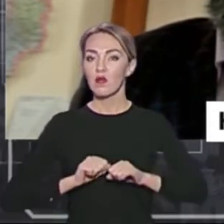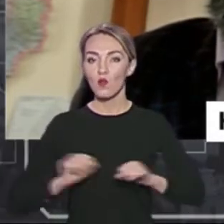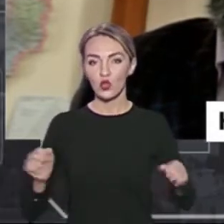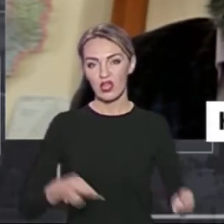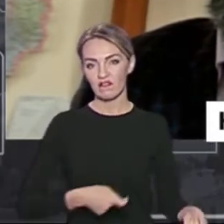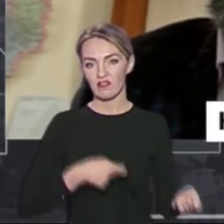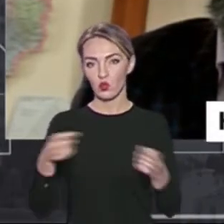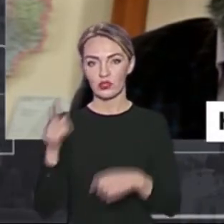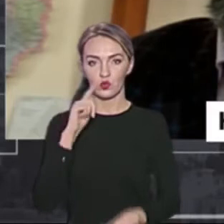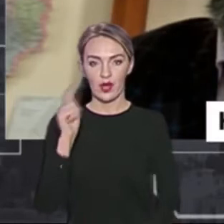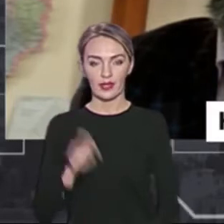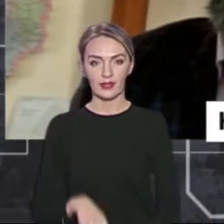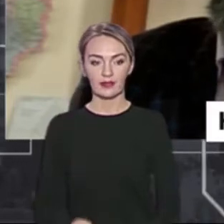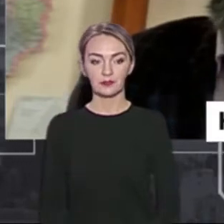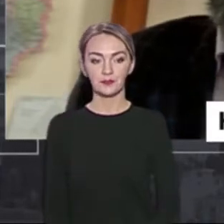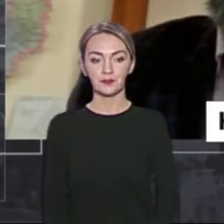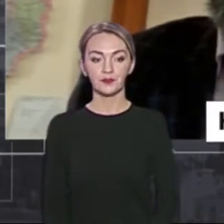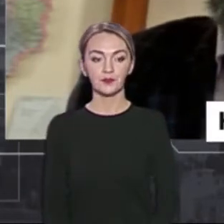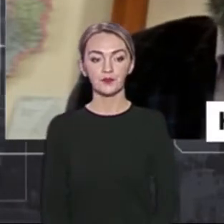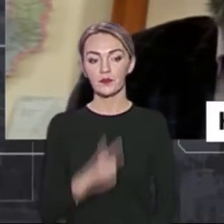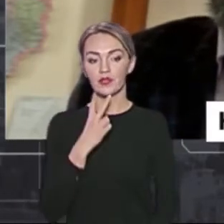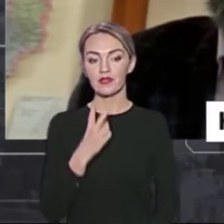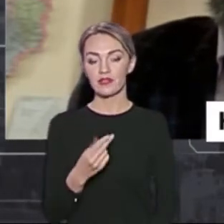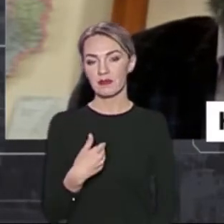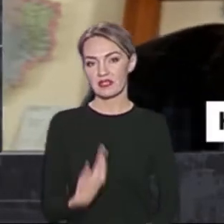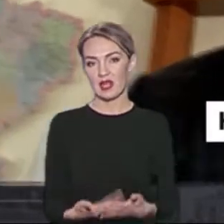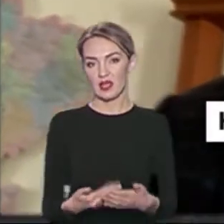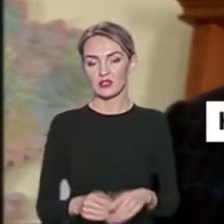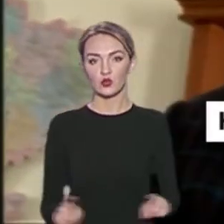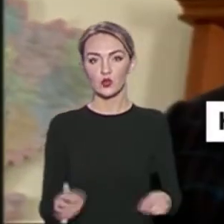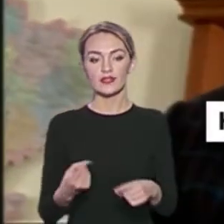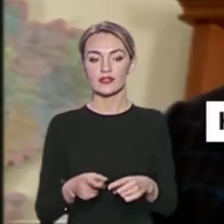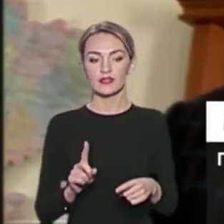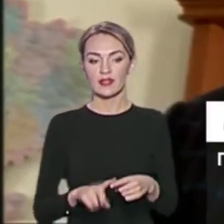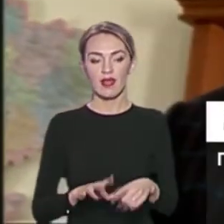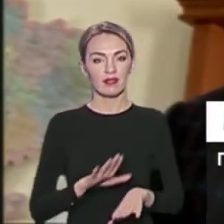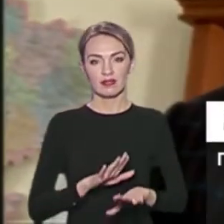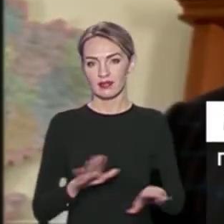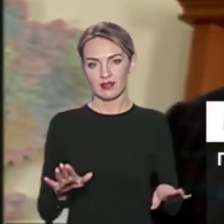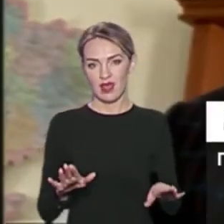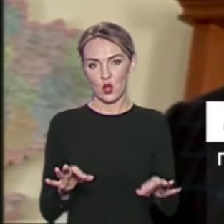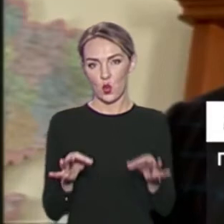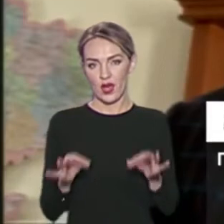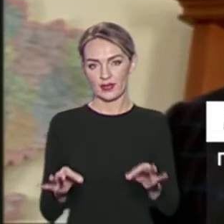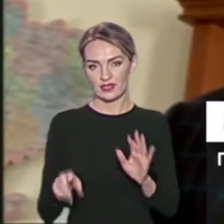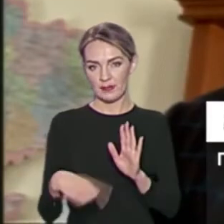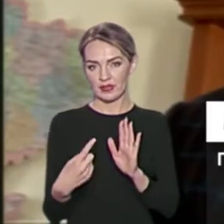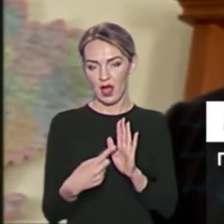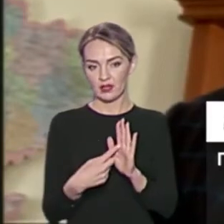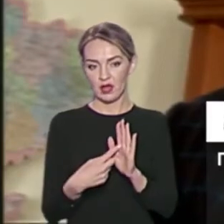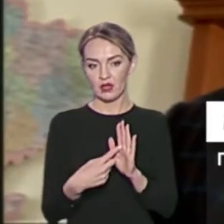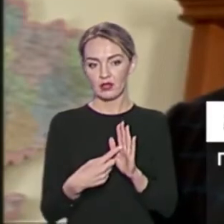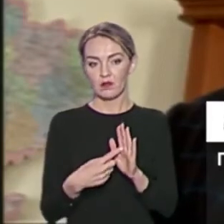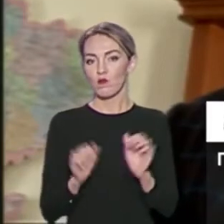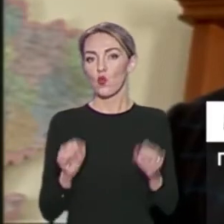з України? Ну, дивіться, мені здається, що це досить некоректне запитання, тому що по такій логіці можна